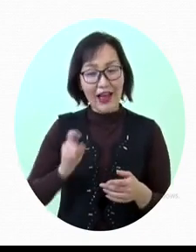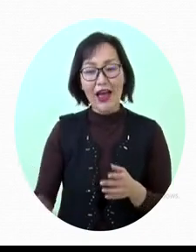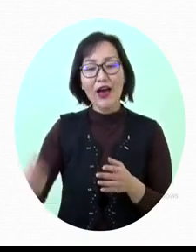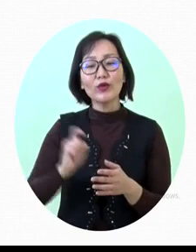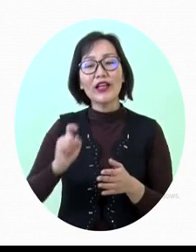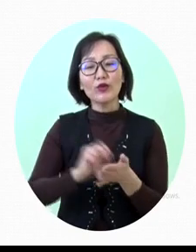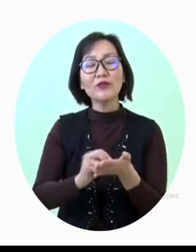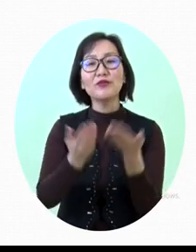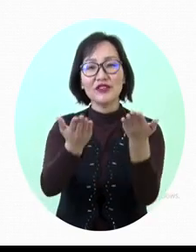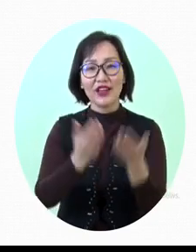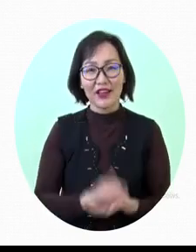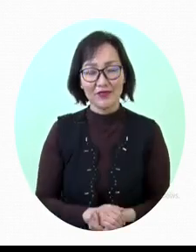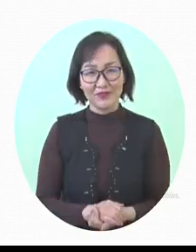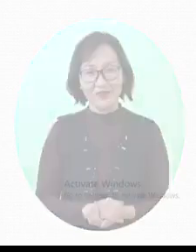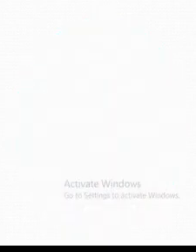асуултанд хариулаад бичнэ.